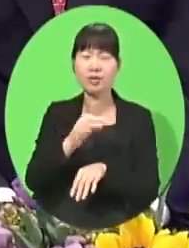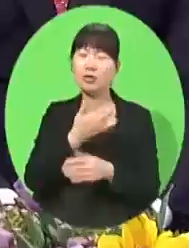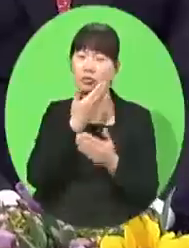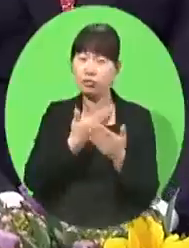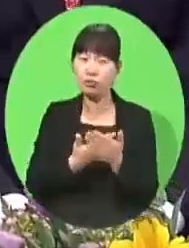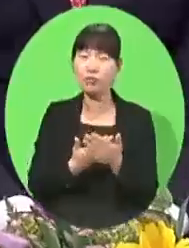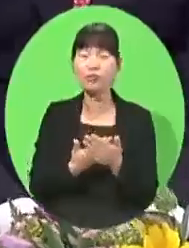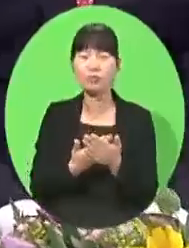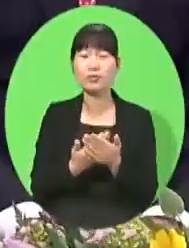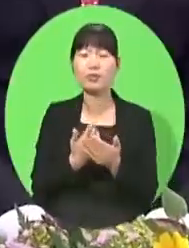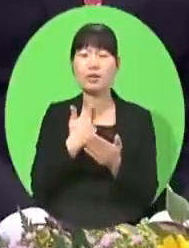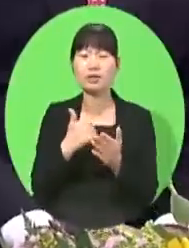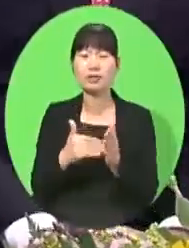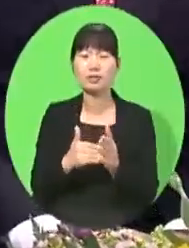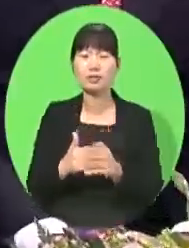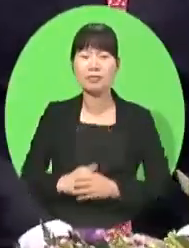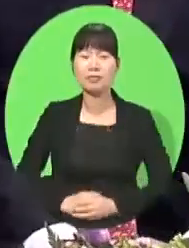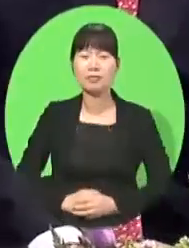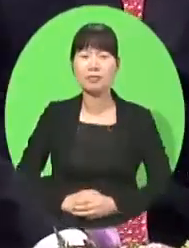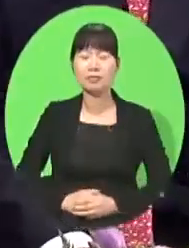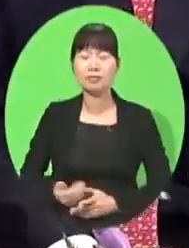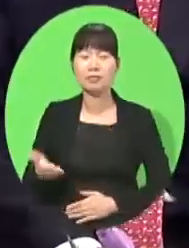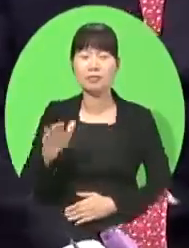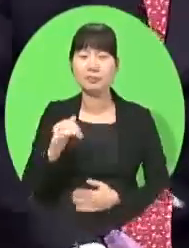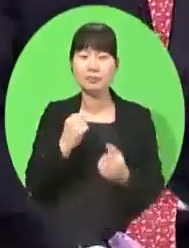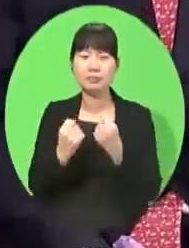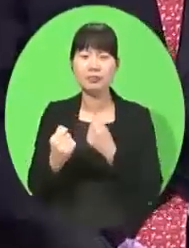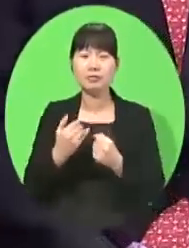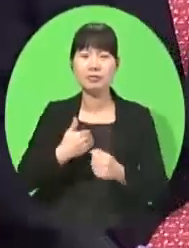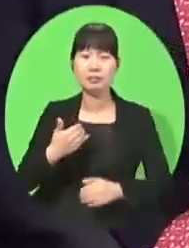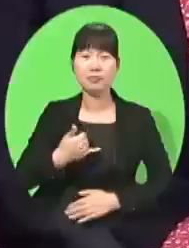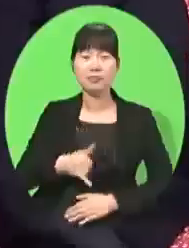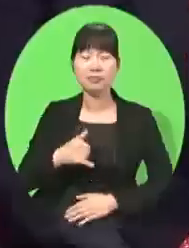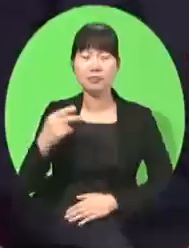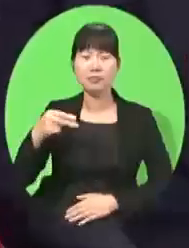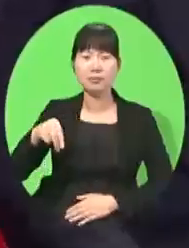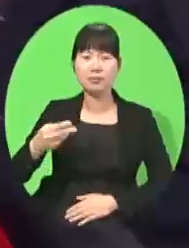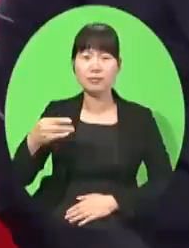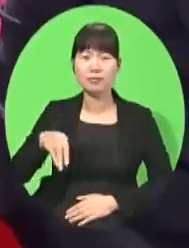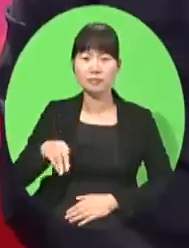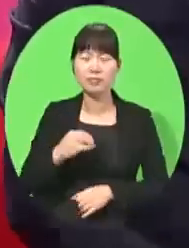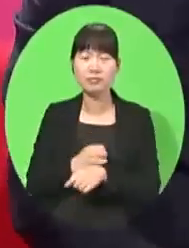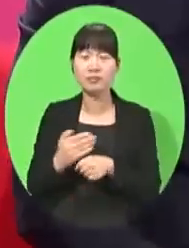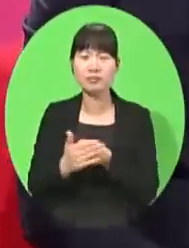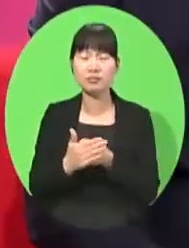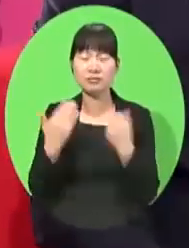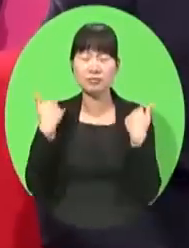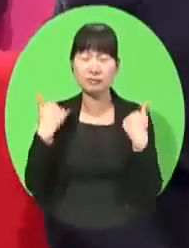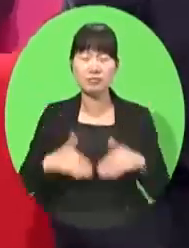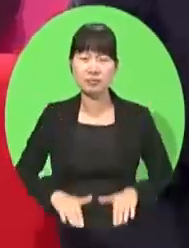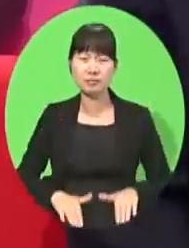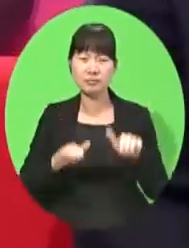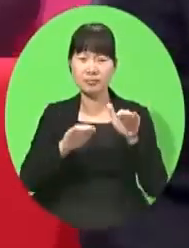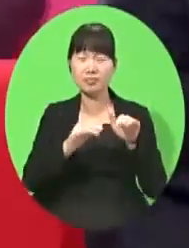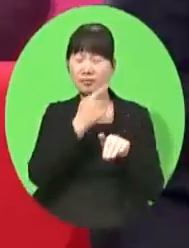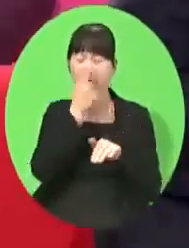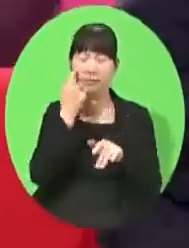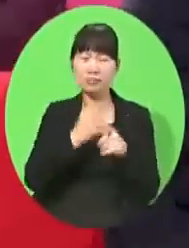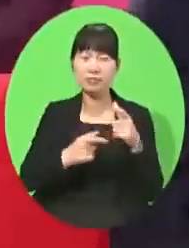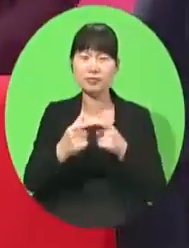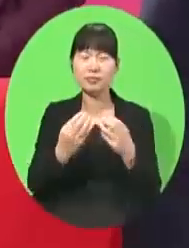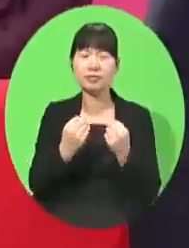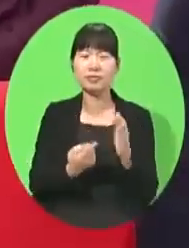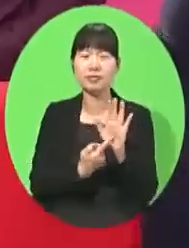주요했던 것 같고요. 그런데 그럼에도 불구하고 저희는 뚜렷이었기 때문에 아이가 커가면서 증상을 조금씩 더